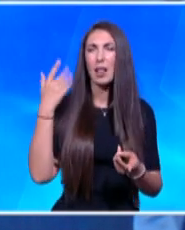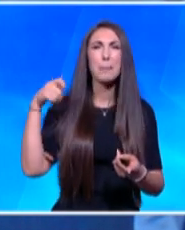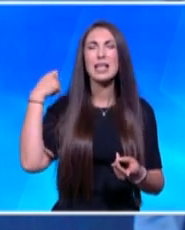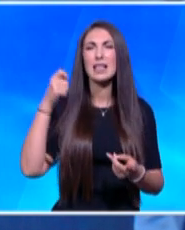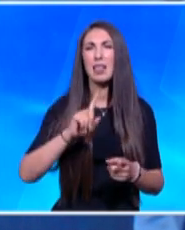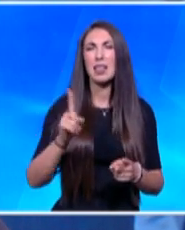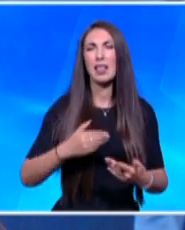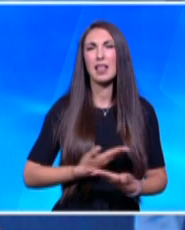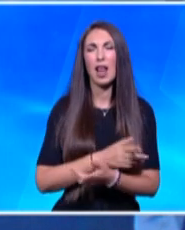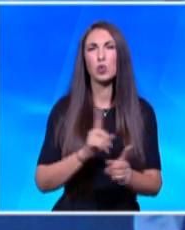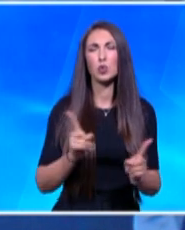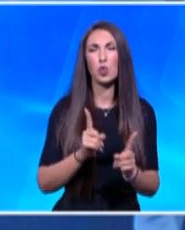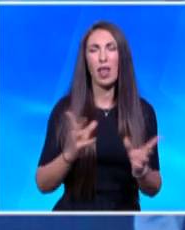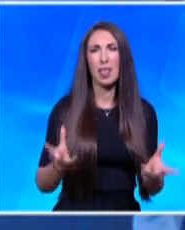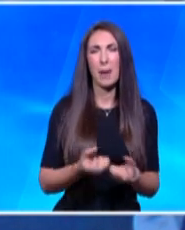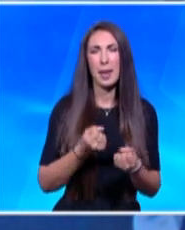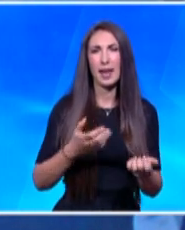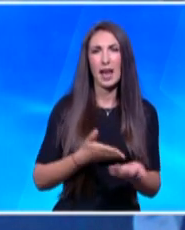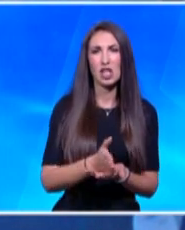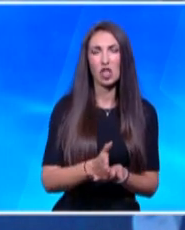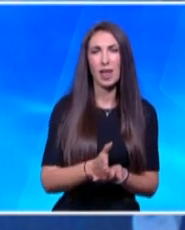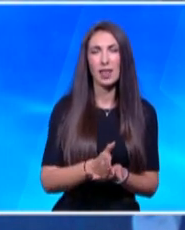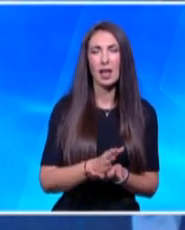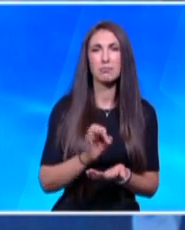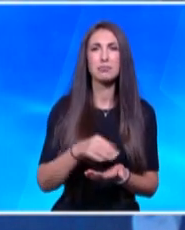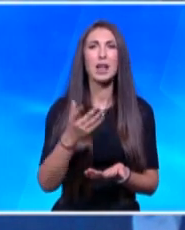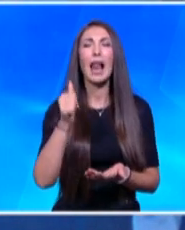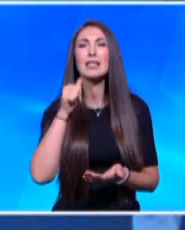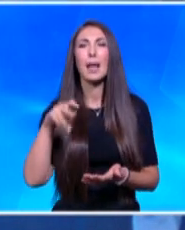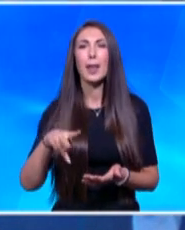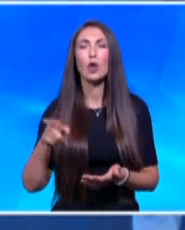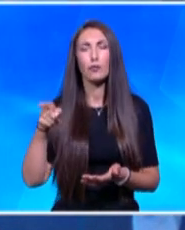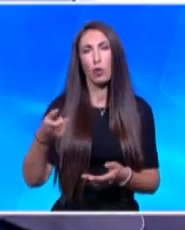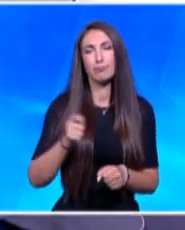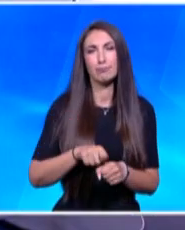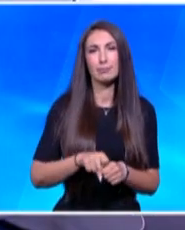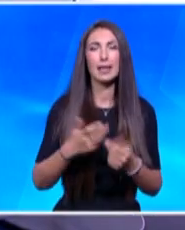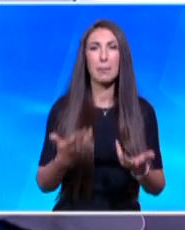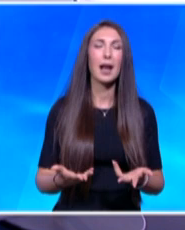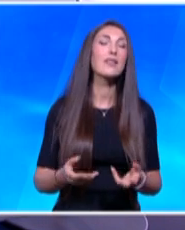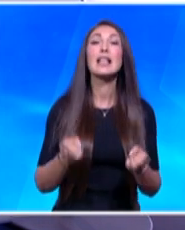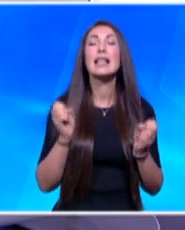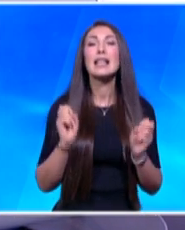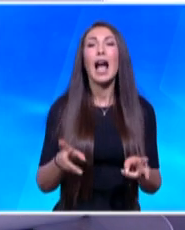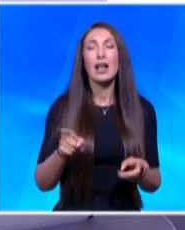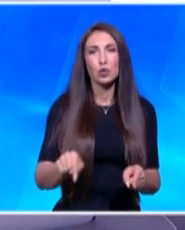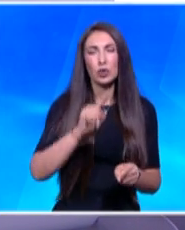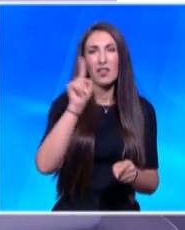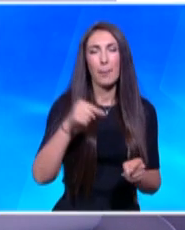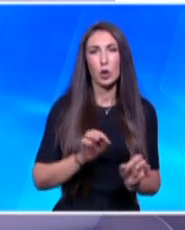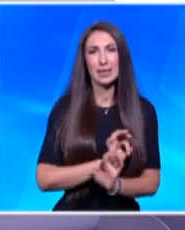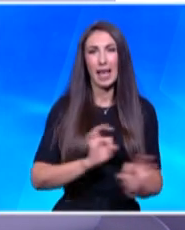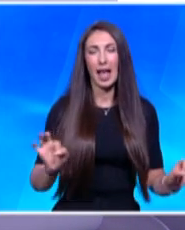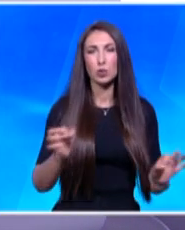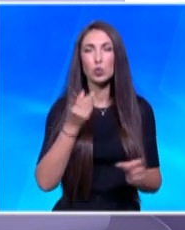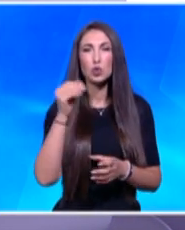решение, извън парламентарни фактори, в този случай господин Петров се ангажира това да го направи. А как е изясняването на този въпрос за участието на